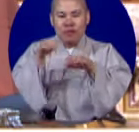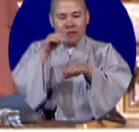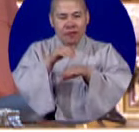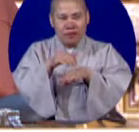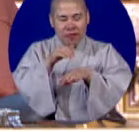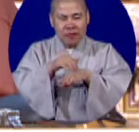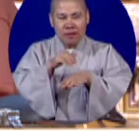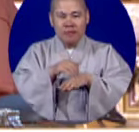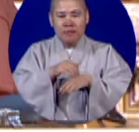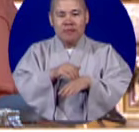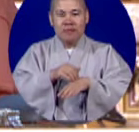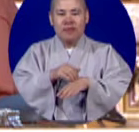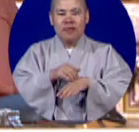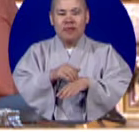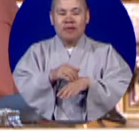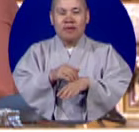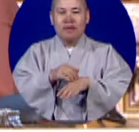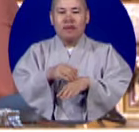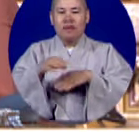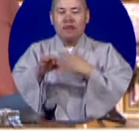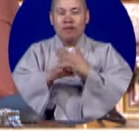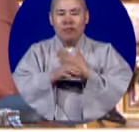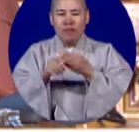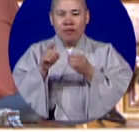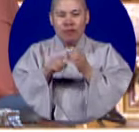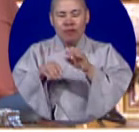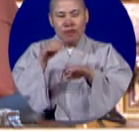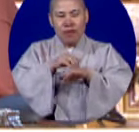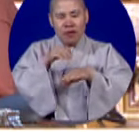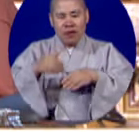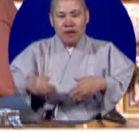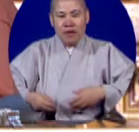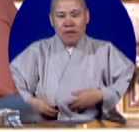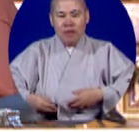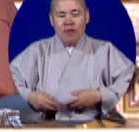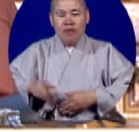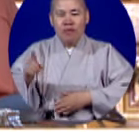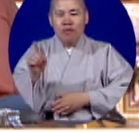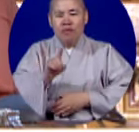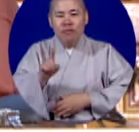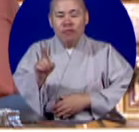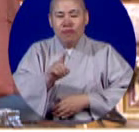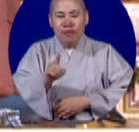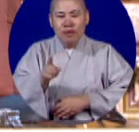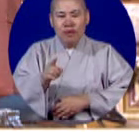수행인데요. 그럼 수행을 왜 해야 하는가 하는 문제입니다.